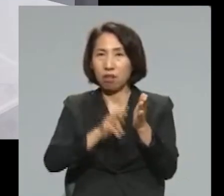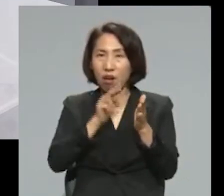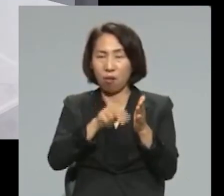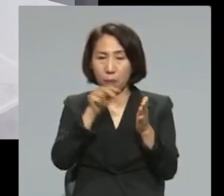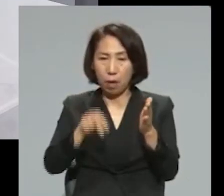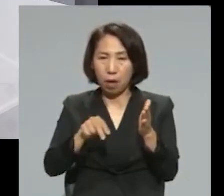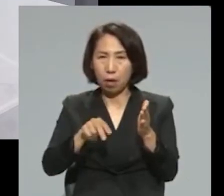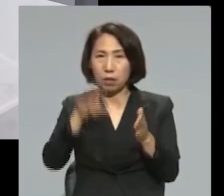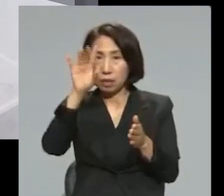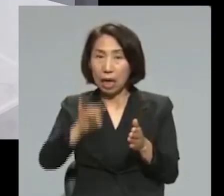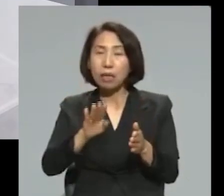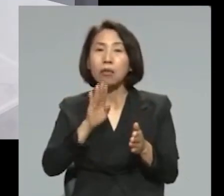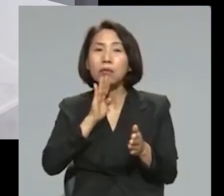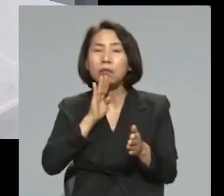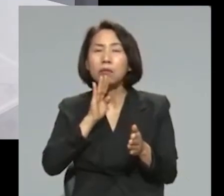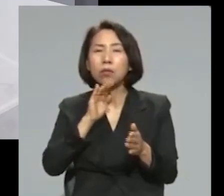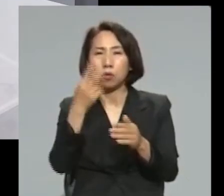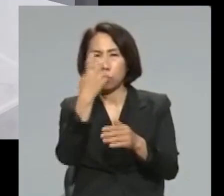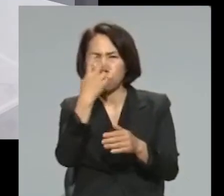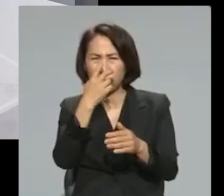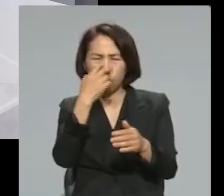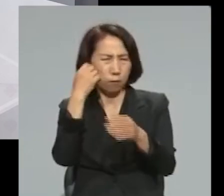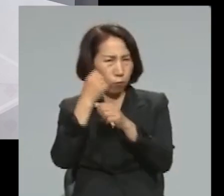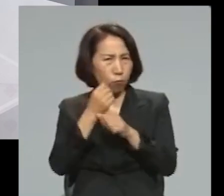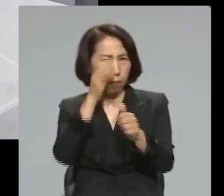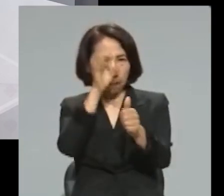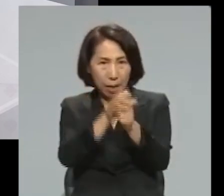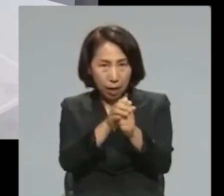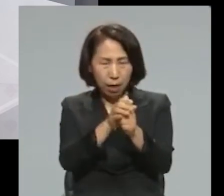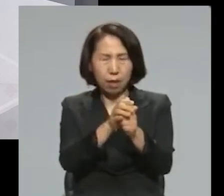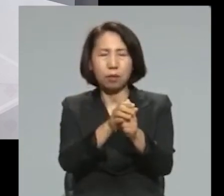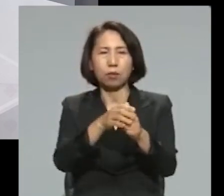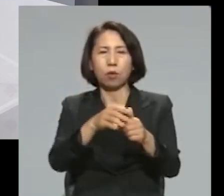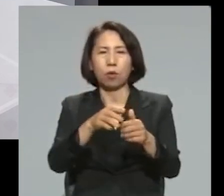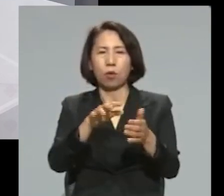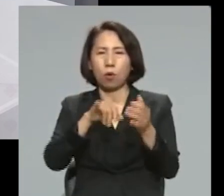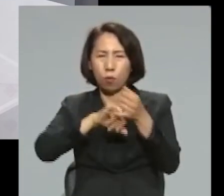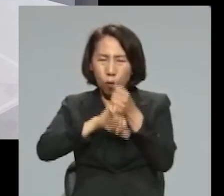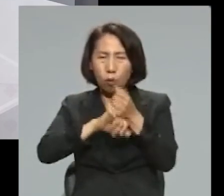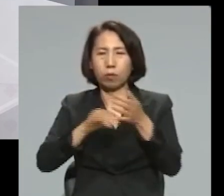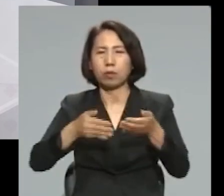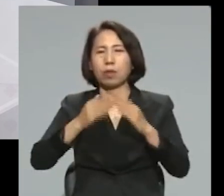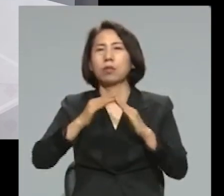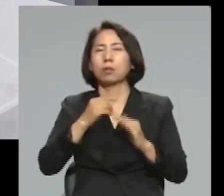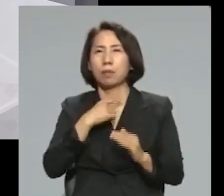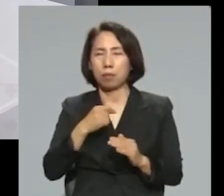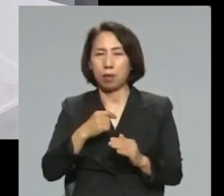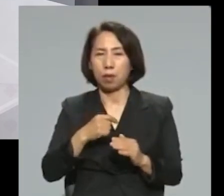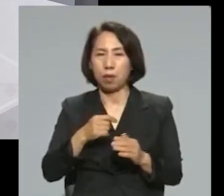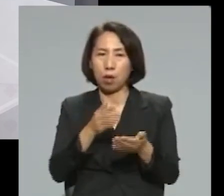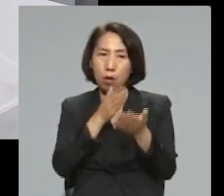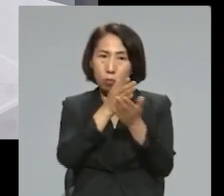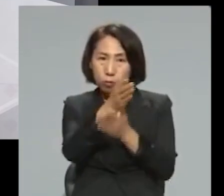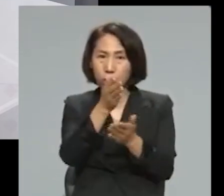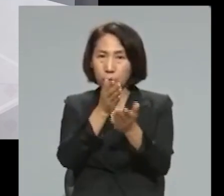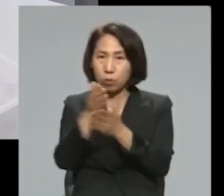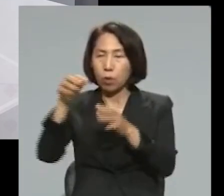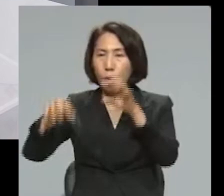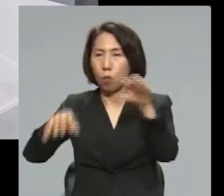시행하여 반드시 역사를 유치토록 하겠습니다. 관련 부처, 관련 기관의